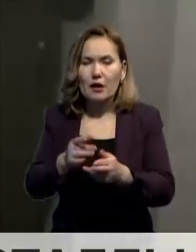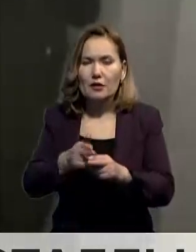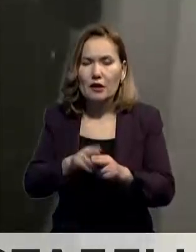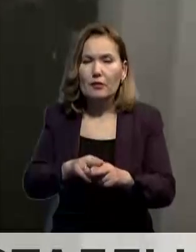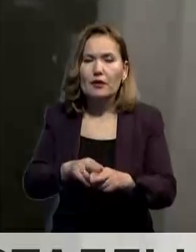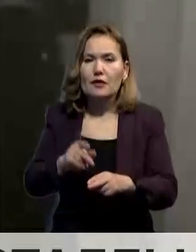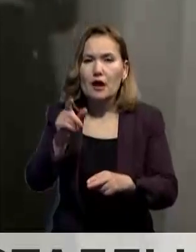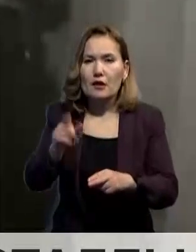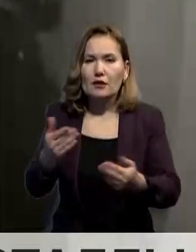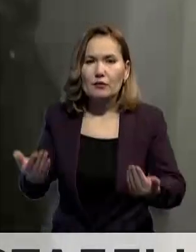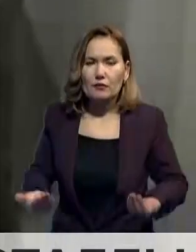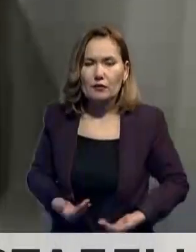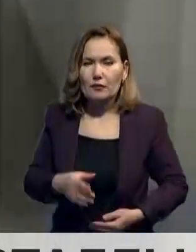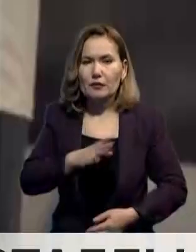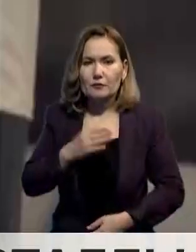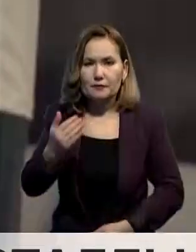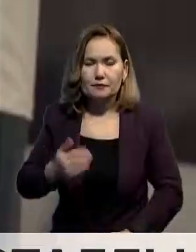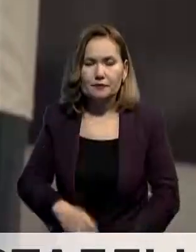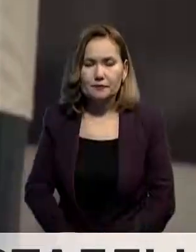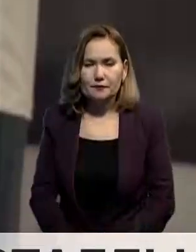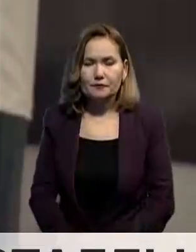тұрғыны екені белгілі болды.